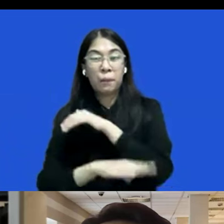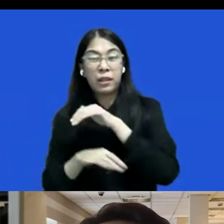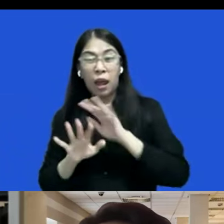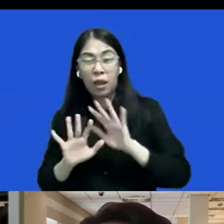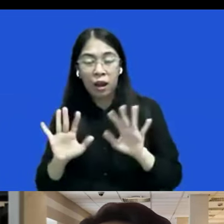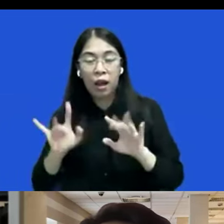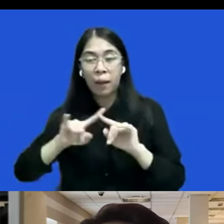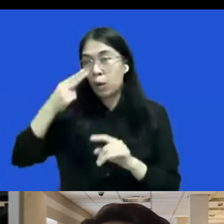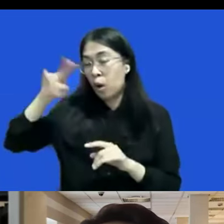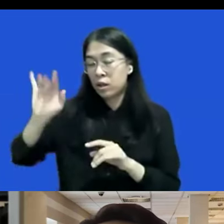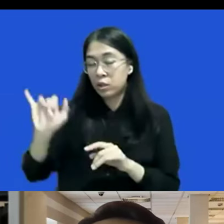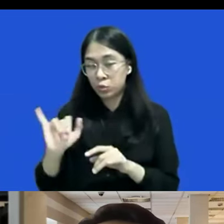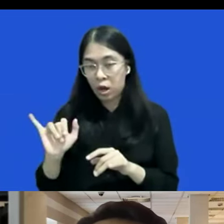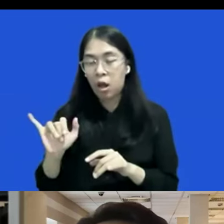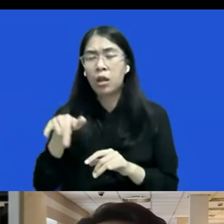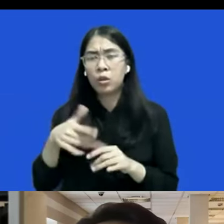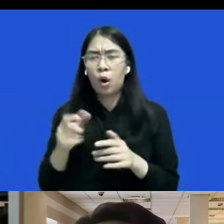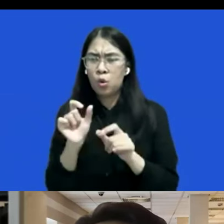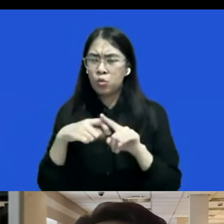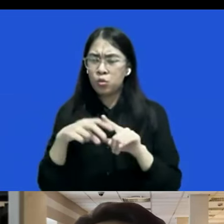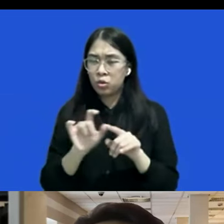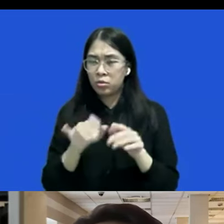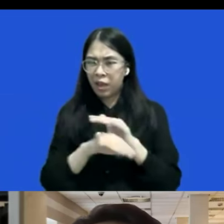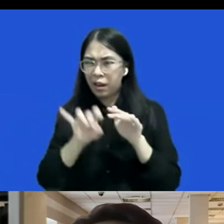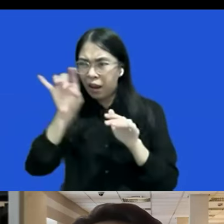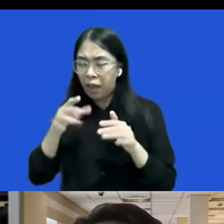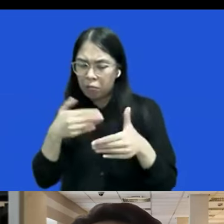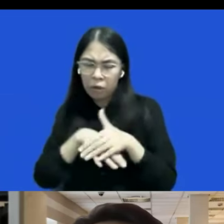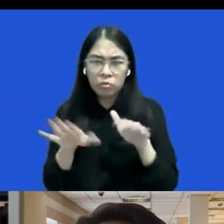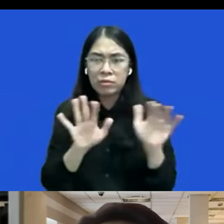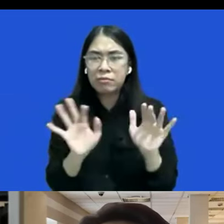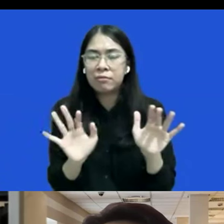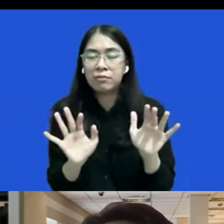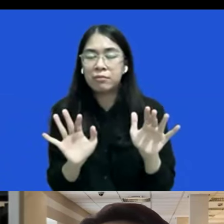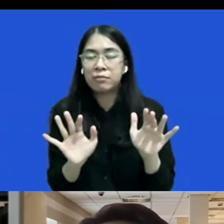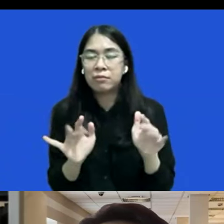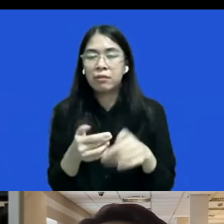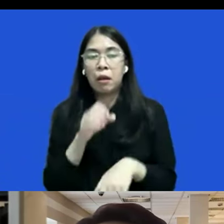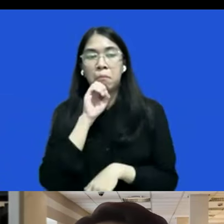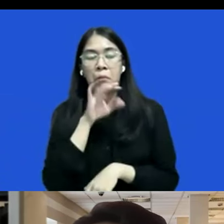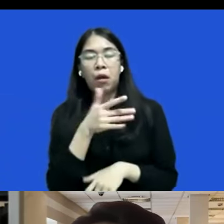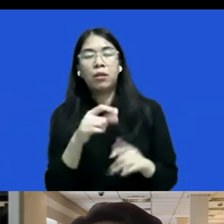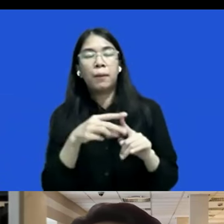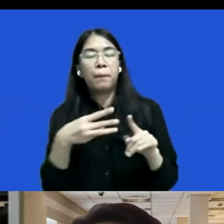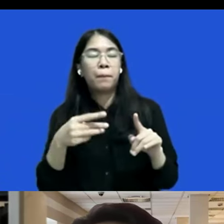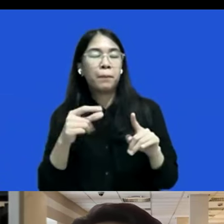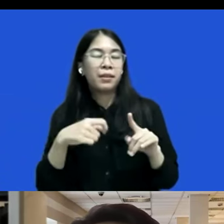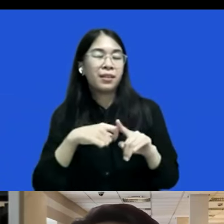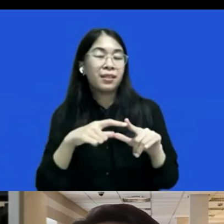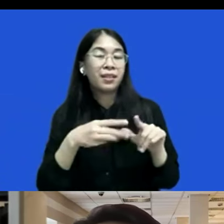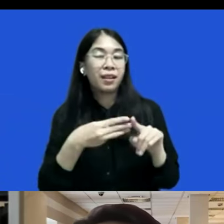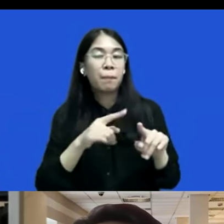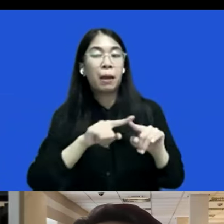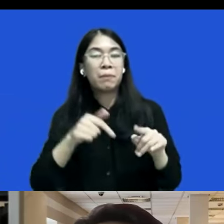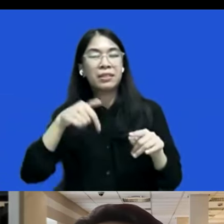kalau kita ukur dengan standar yang lain tidak masuk gitu. Jadi kita bantah dengan perkap tersebut. Nah, sayangnya memang hari ini